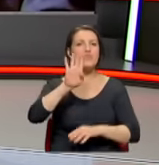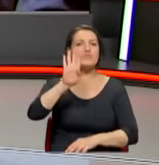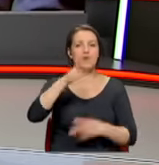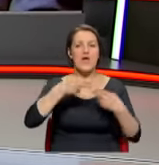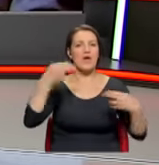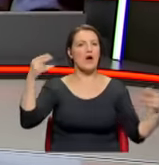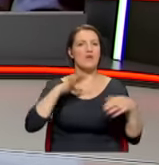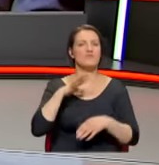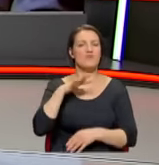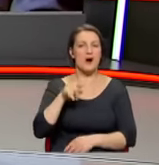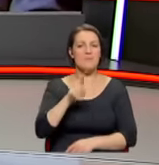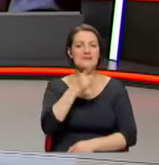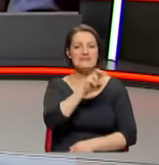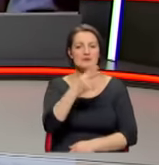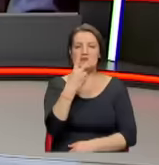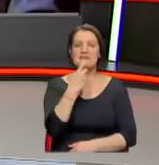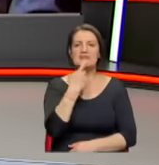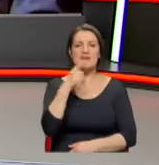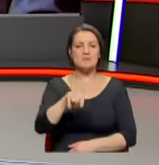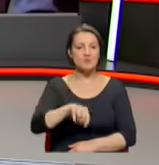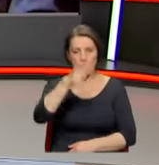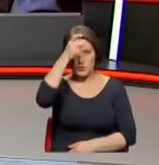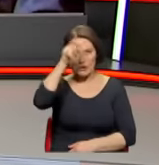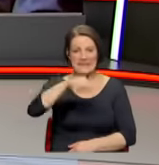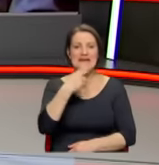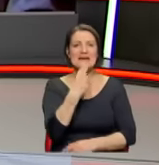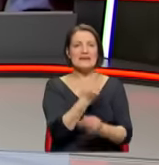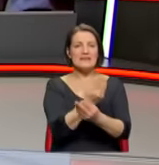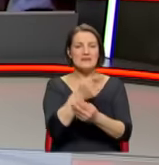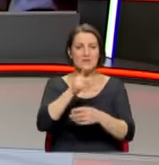hikayesi var. Bu ülkede kadınlar